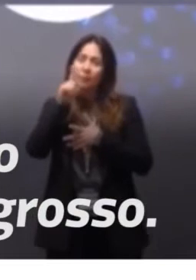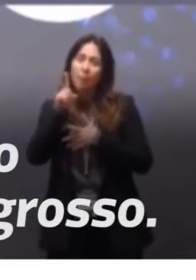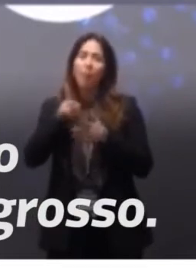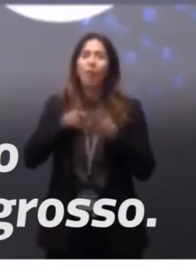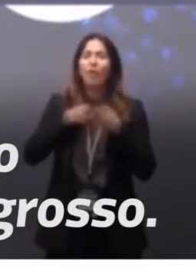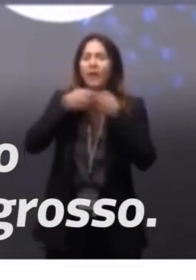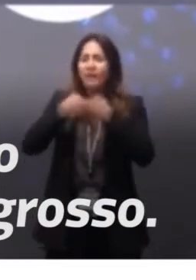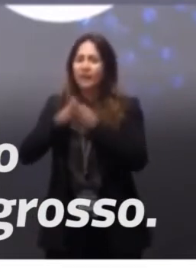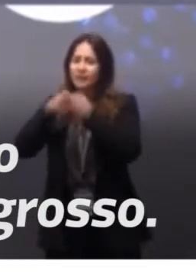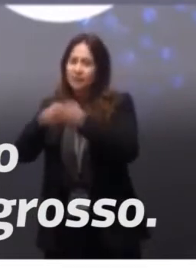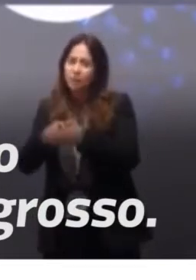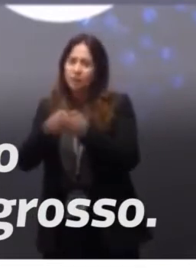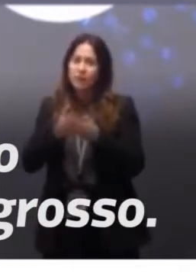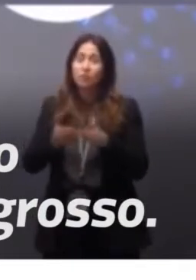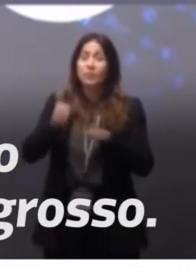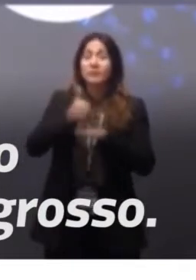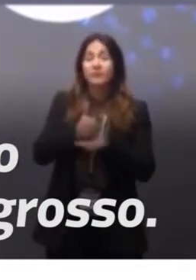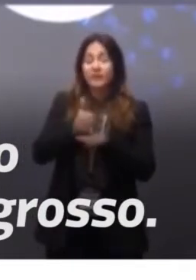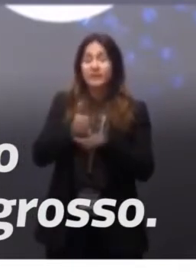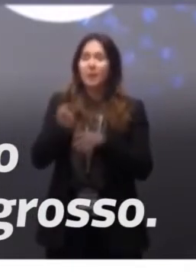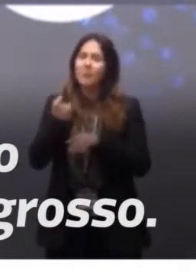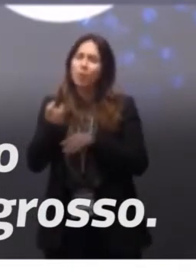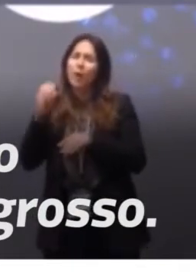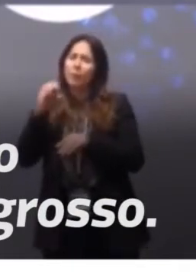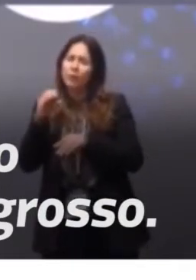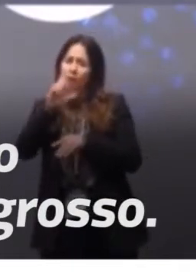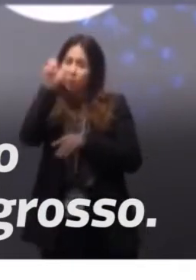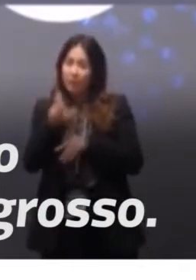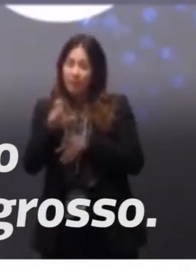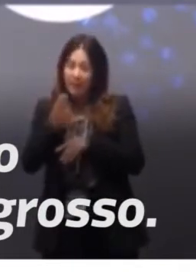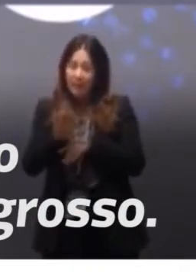di sopravvivenza di piccolo cabotaggio per il nostro paese